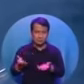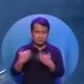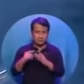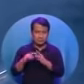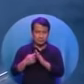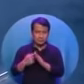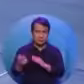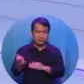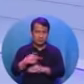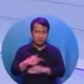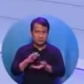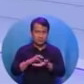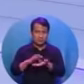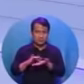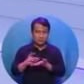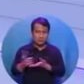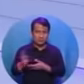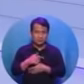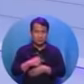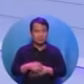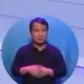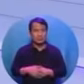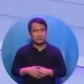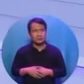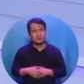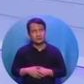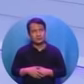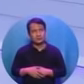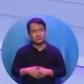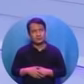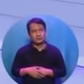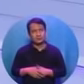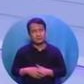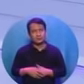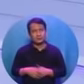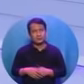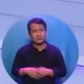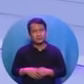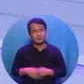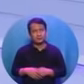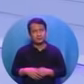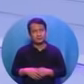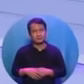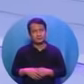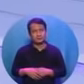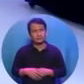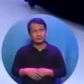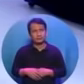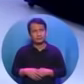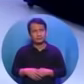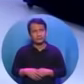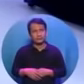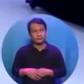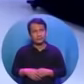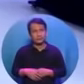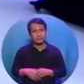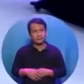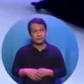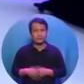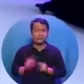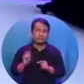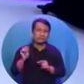dial. Ayan na. Ano nangyari? Wala pa rin. The subscriber cannot be